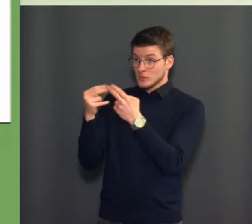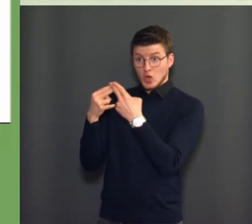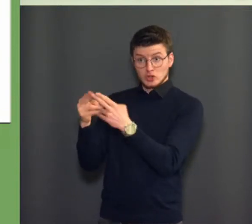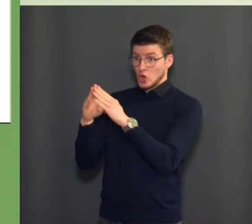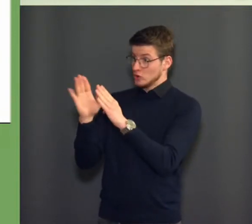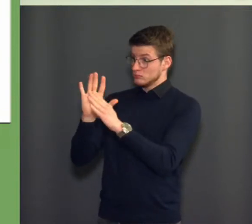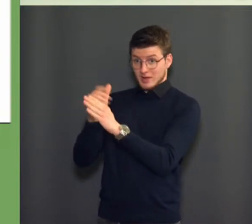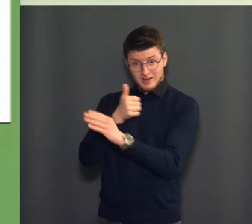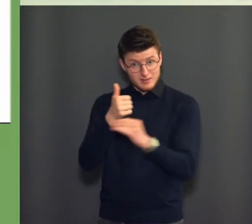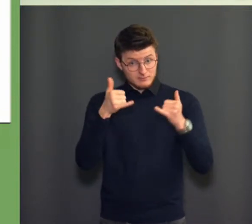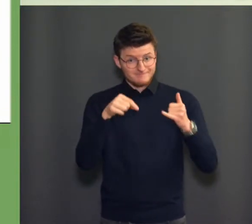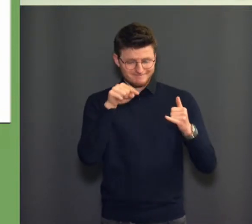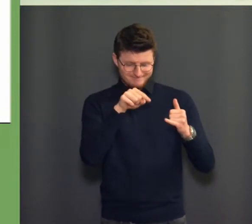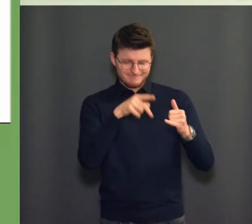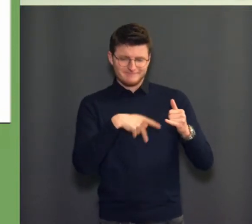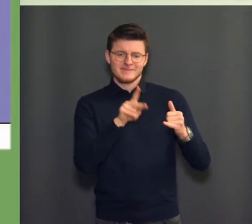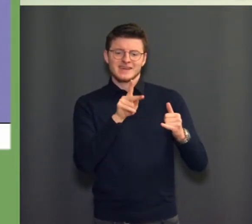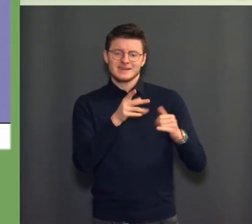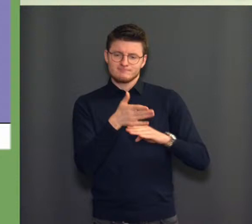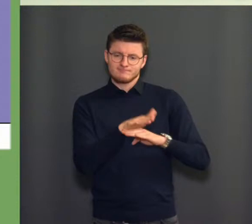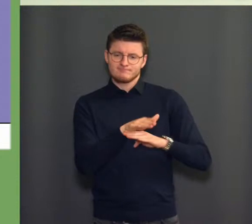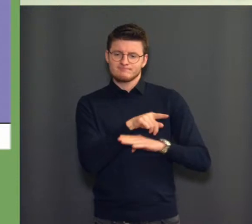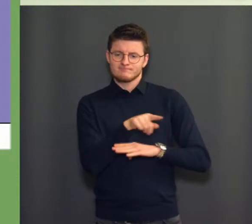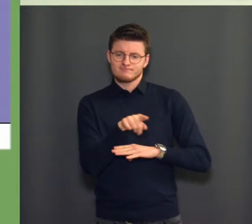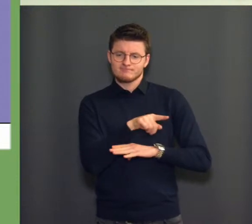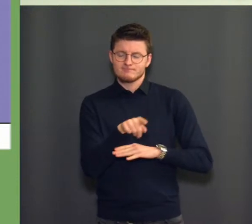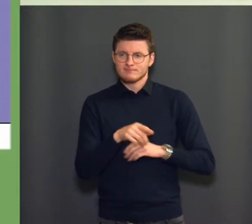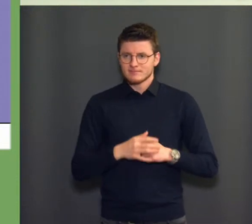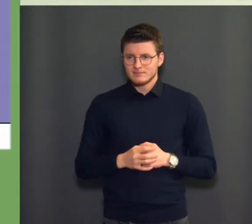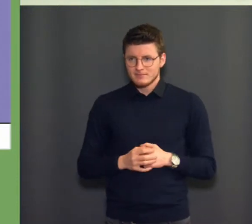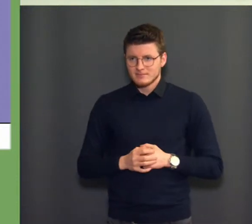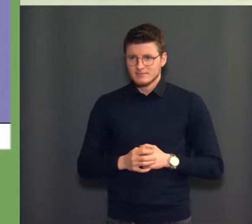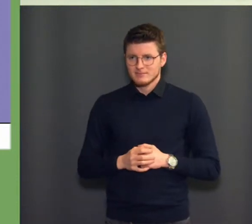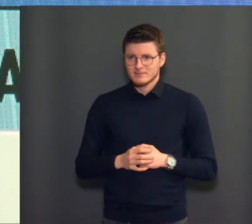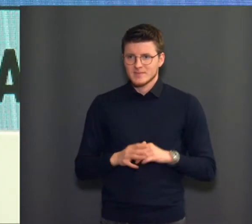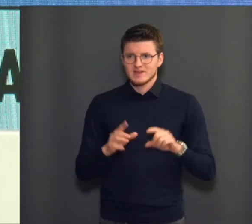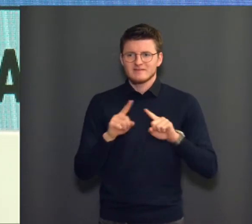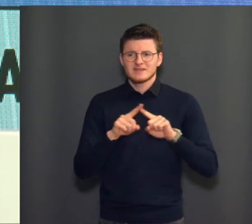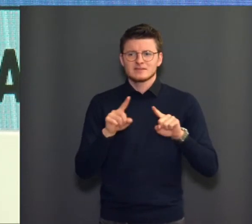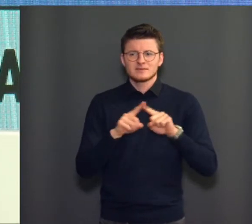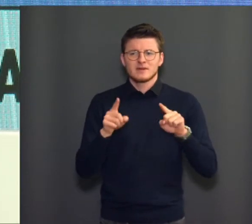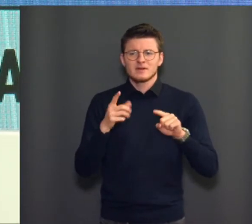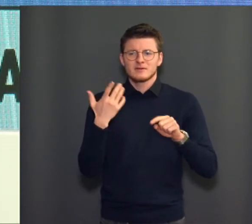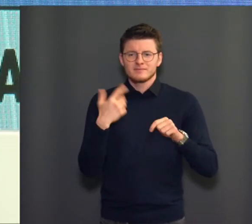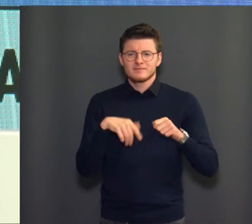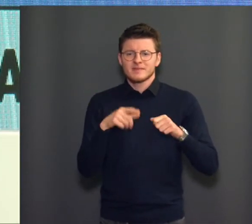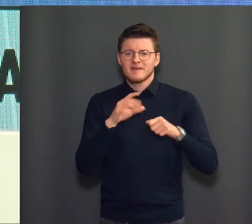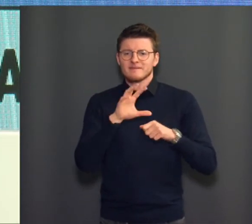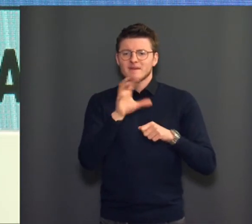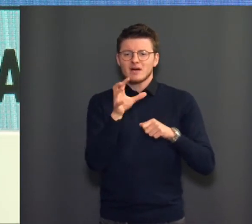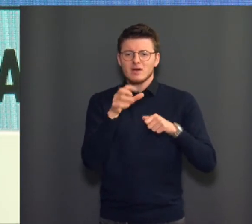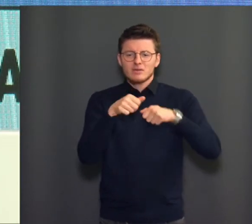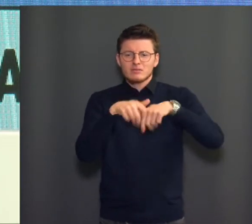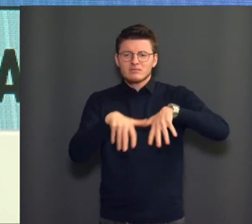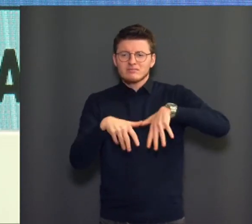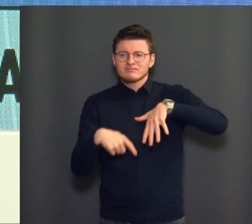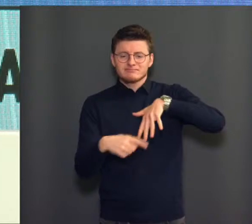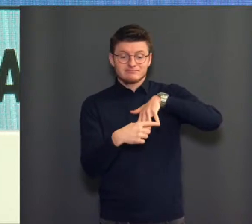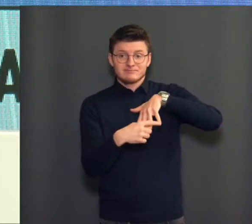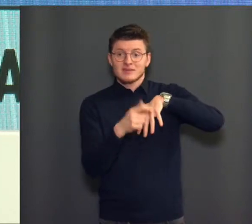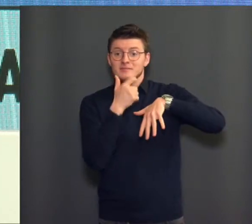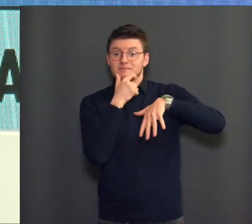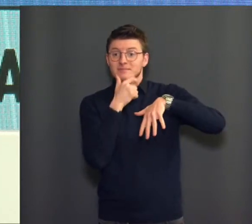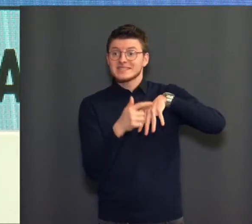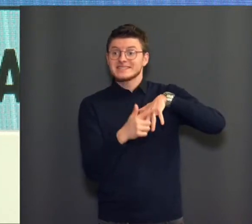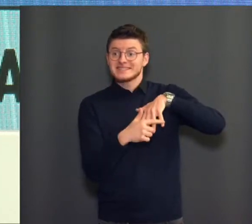Betreft de varianten, we zien dat het percentage besmettingen veroorzaakt door de Britse variant nog licht is doorgestegen tot